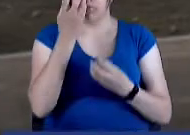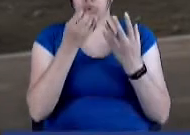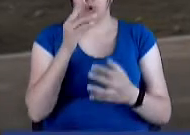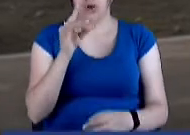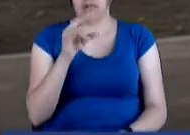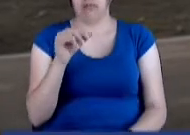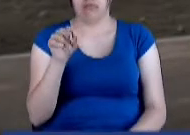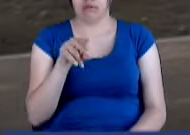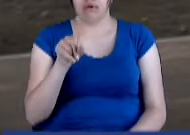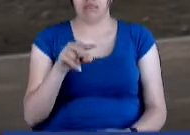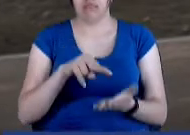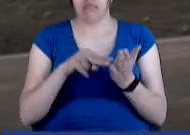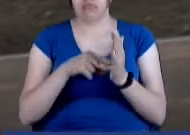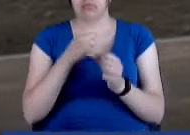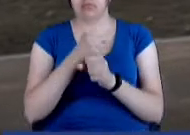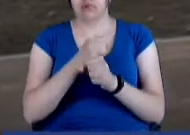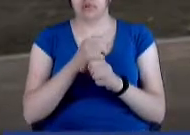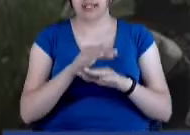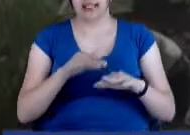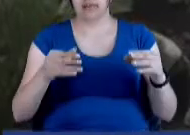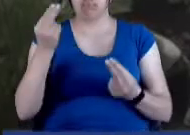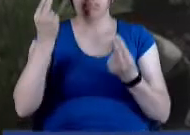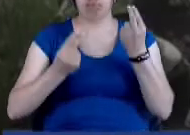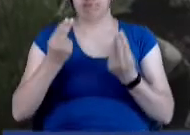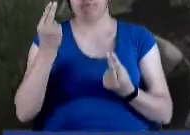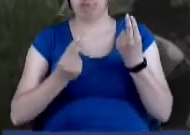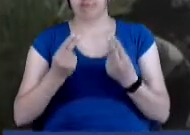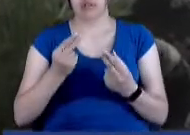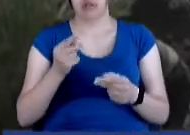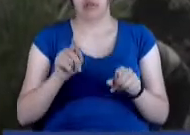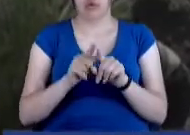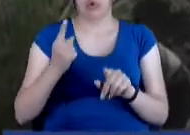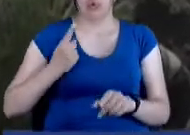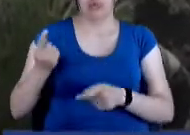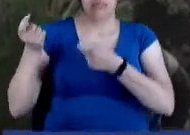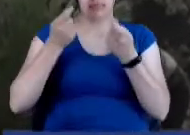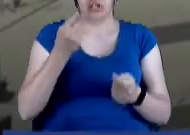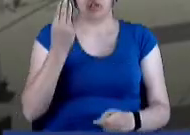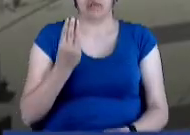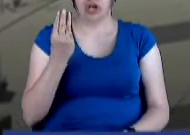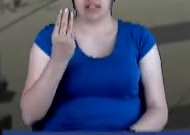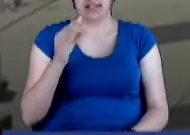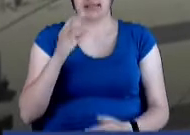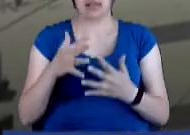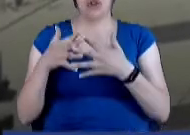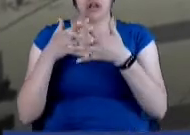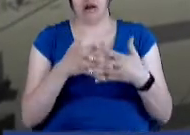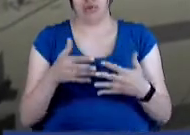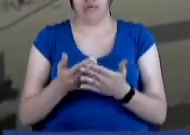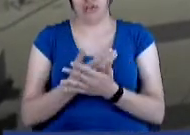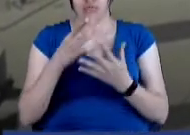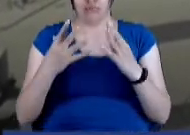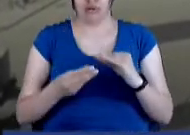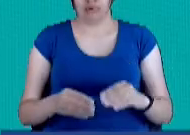зони планують створити дитячий майданчик. Елементи для нього очікують зі Швеції та США. Ольга Дмитриченко, Олександр Сушко. Новини